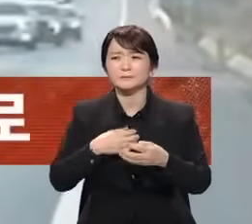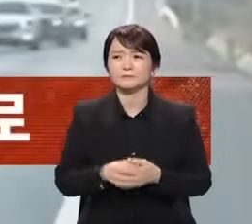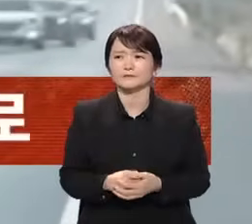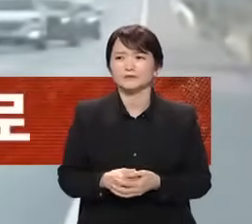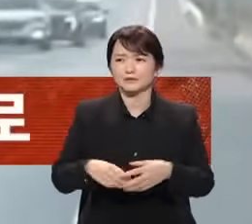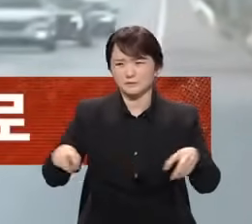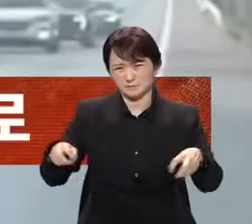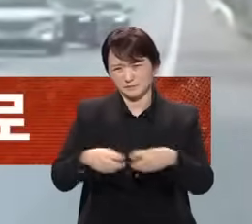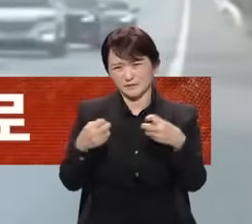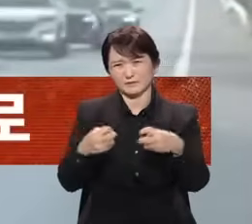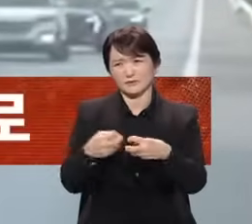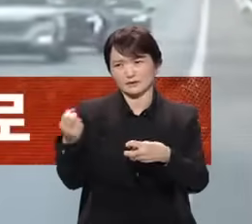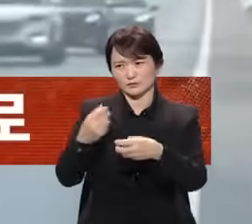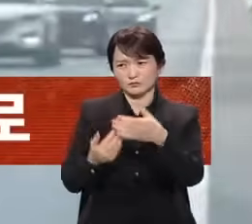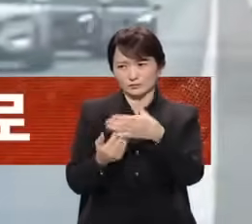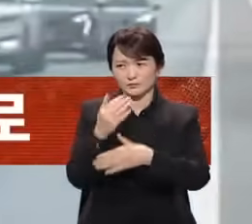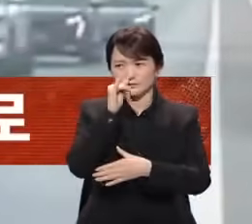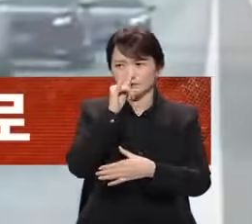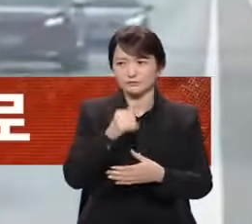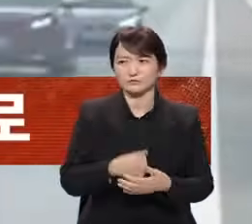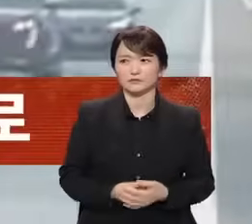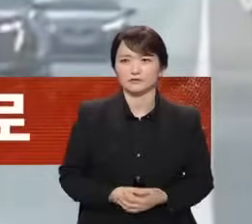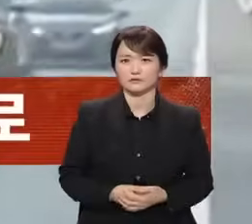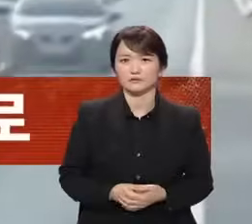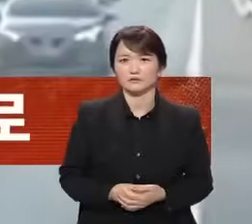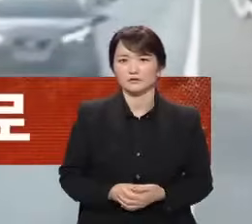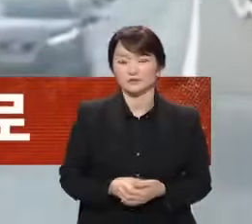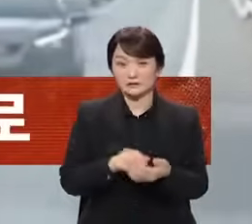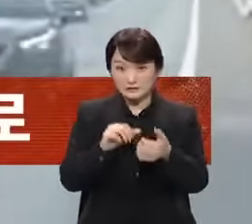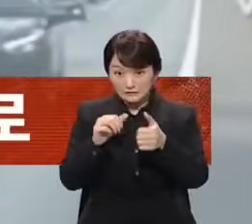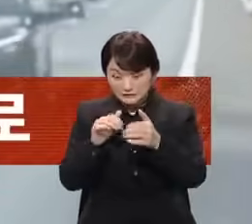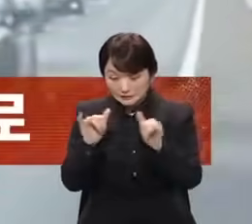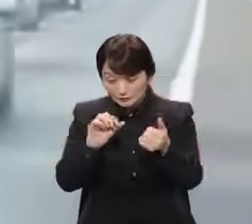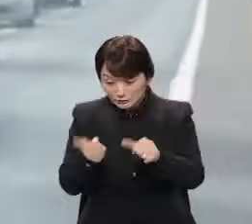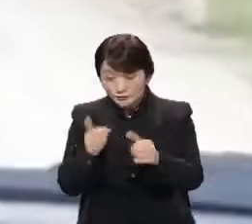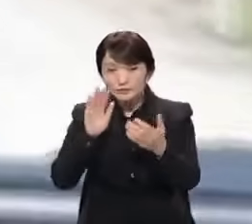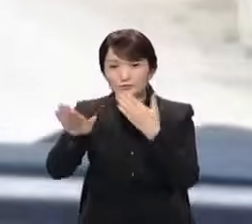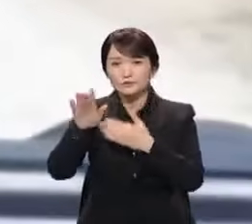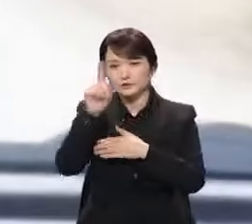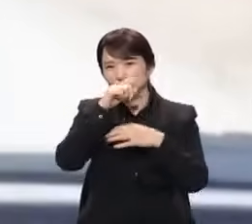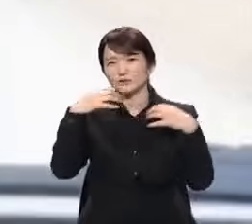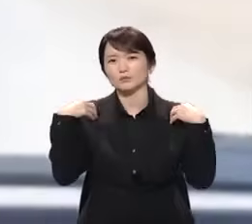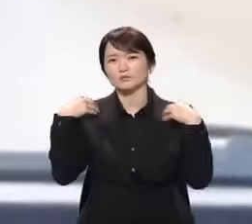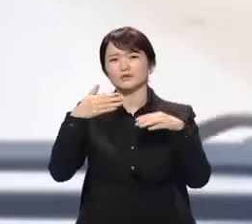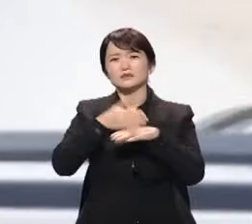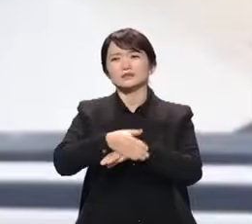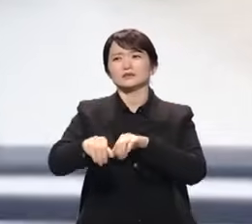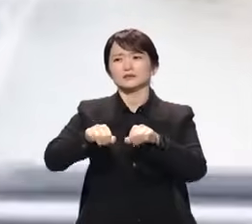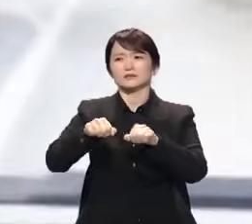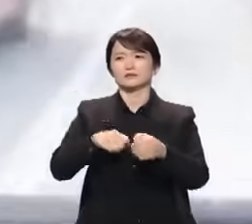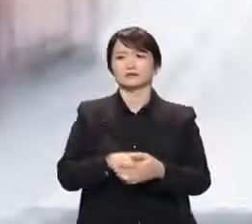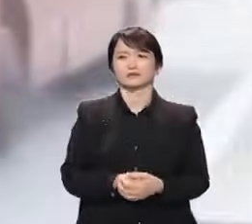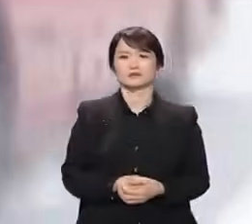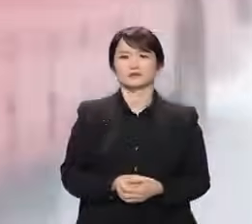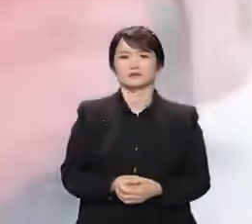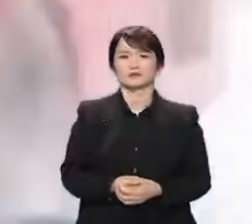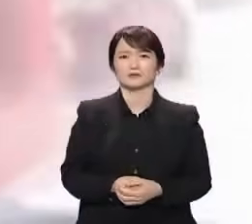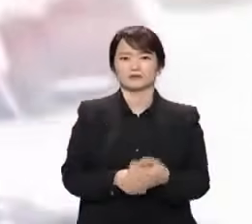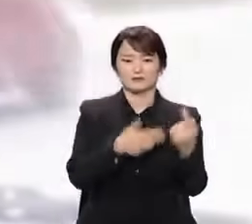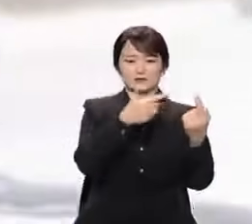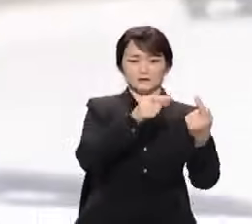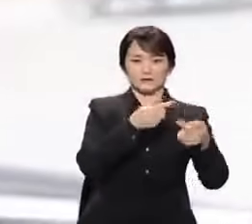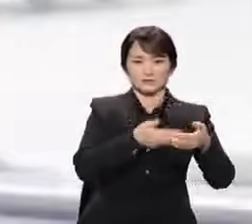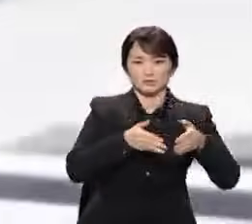안 날 수가 없던 상황이었던 겁니다. 결국 사망사고가 있고 나서야 뒤늦게 정부가 나섰습니다. 총리는 1차선